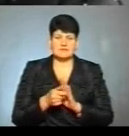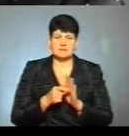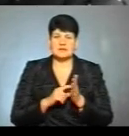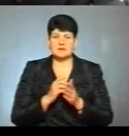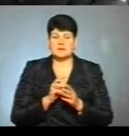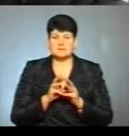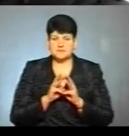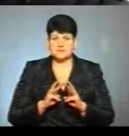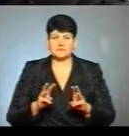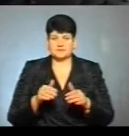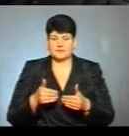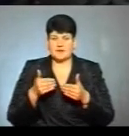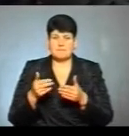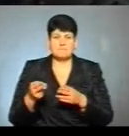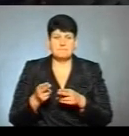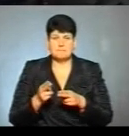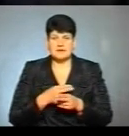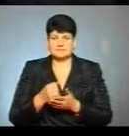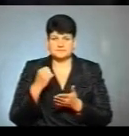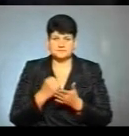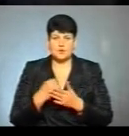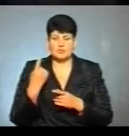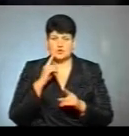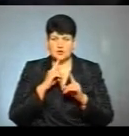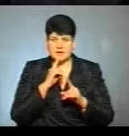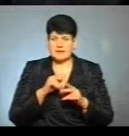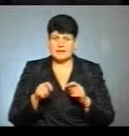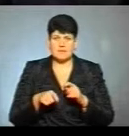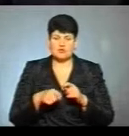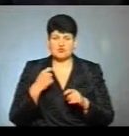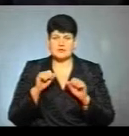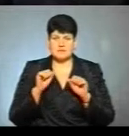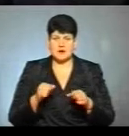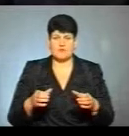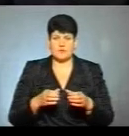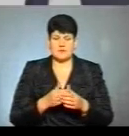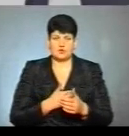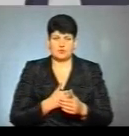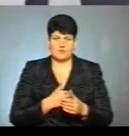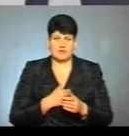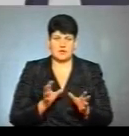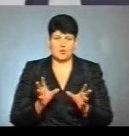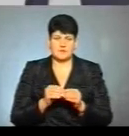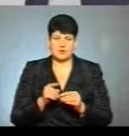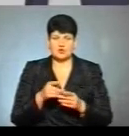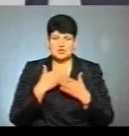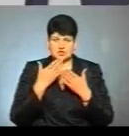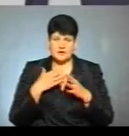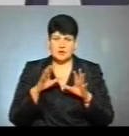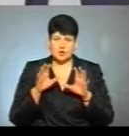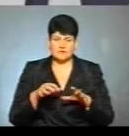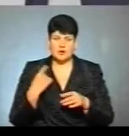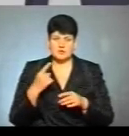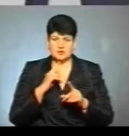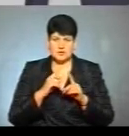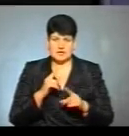проєкту перспективного плану без схвалення облрадою і не порушувати право громад на добровільне об'єднання. Його зачитав голова обласної